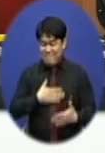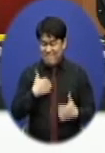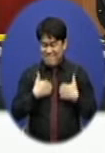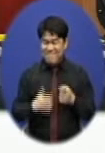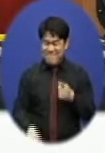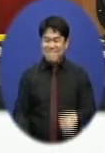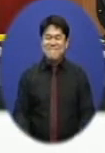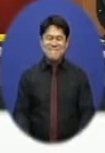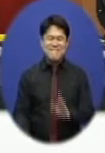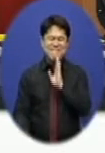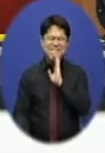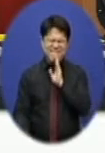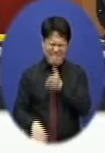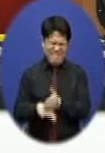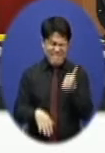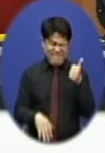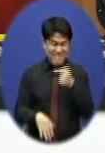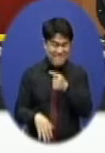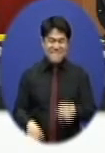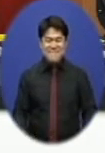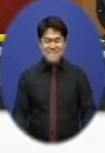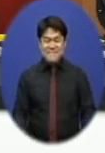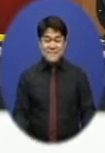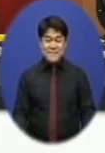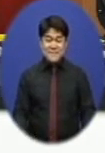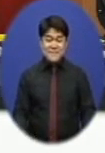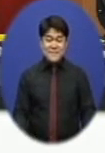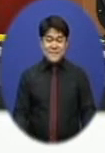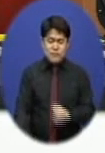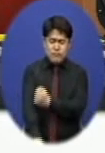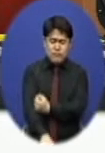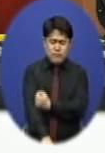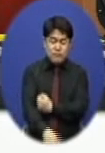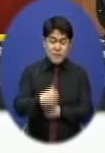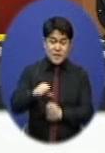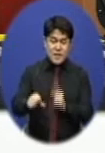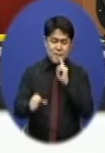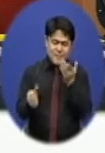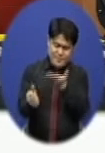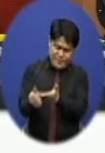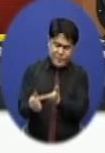기특합니까? 그러죠. 고생을 하고 있습니다. 예. 고생을 아들에게 네. 또 한 말씀 해주세요.